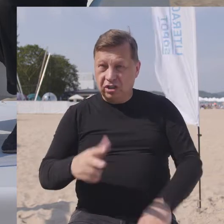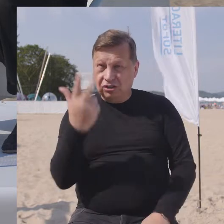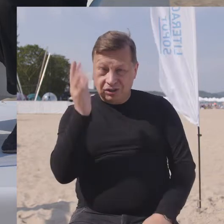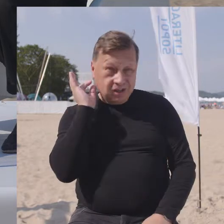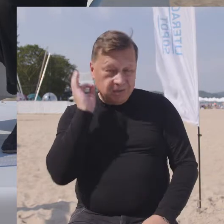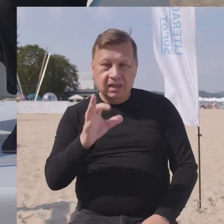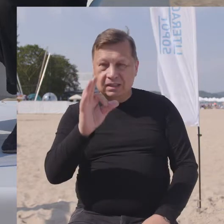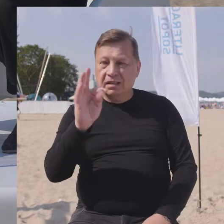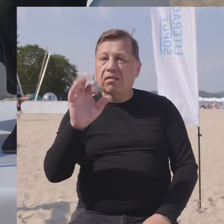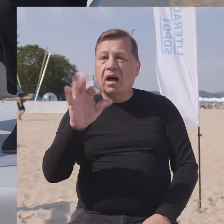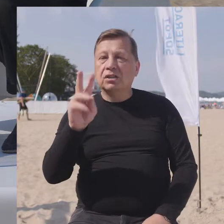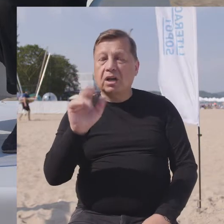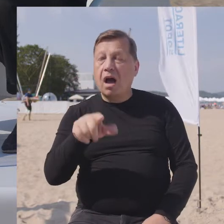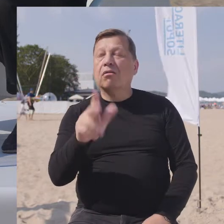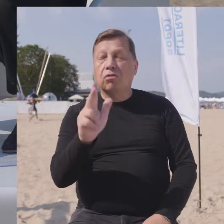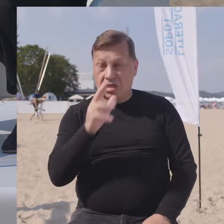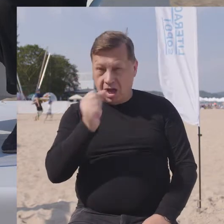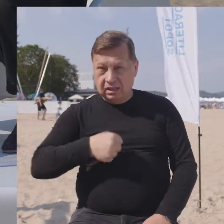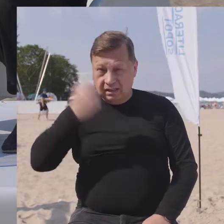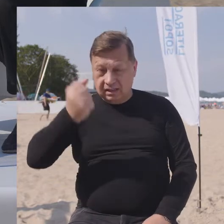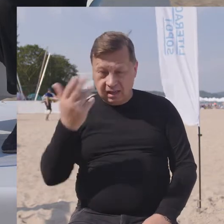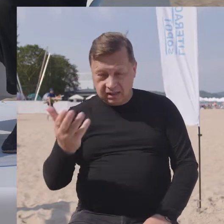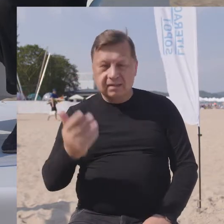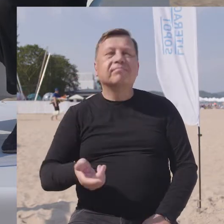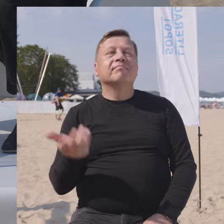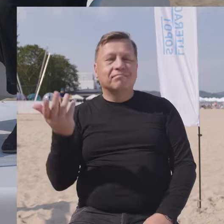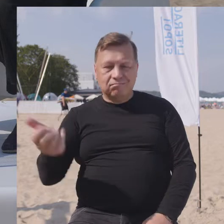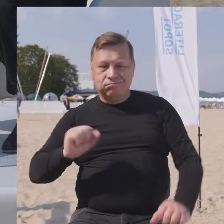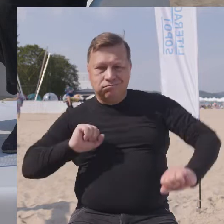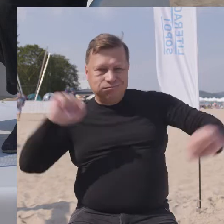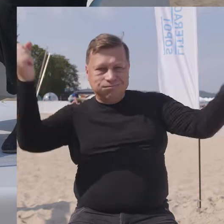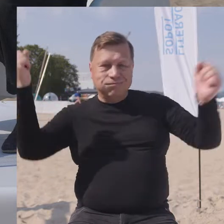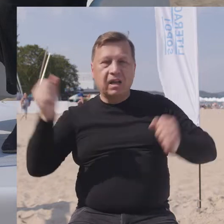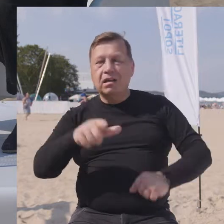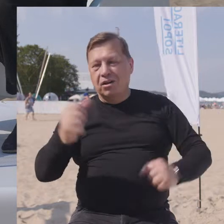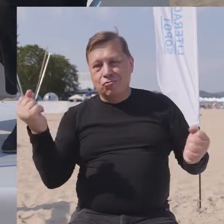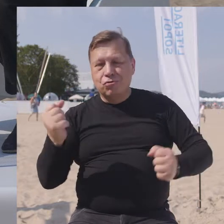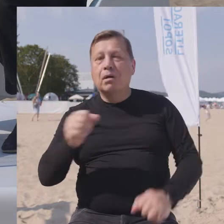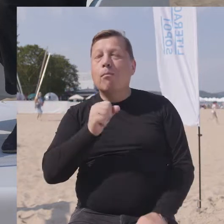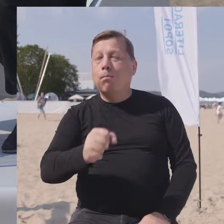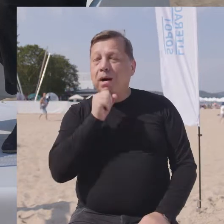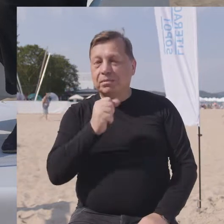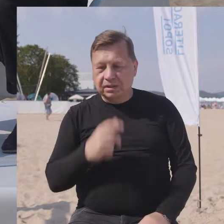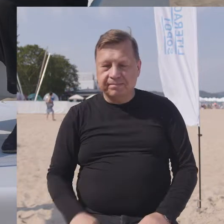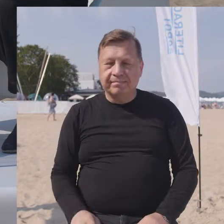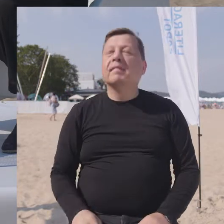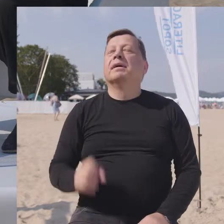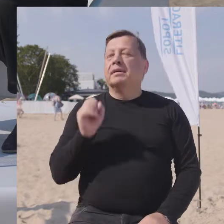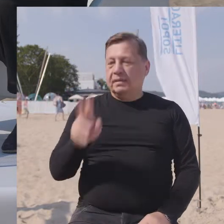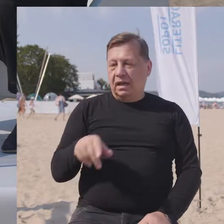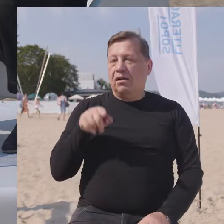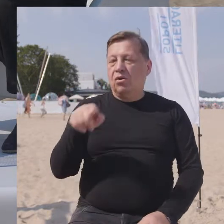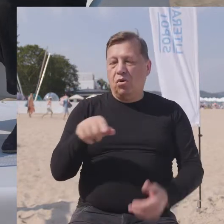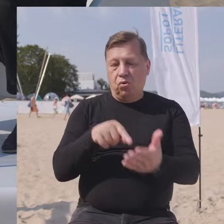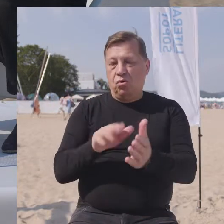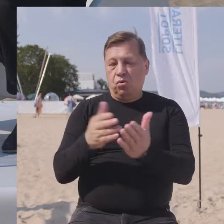nich. Staśka jest najstarsza, bo to jest przebojowa babcia. Babcia, która na